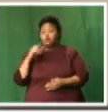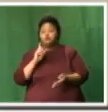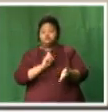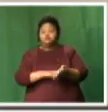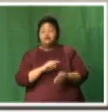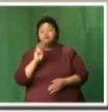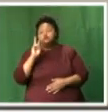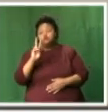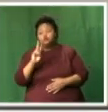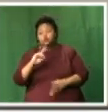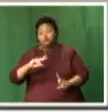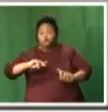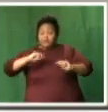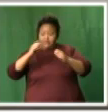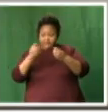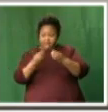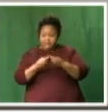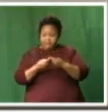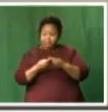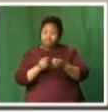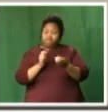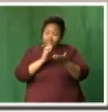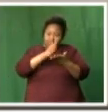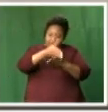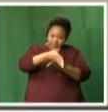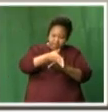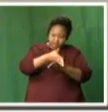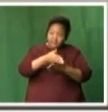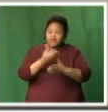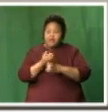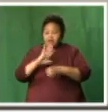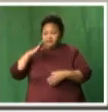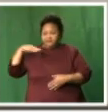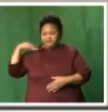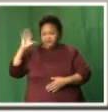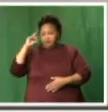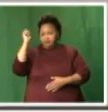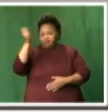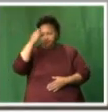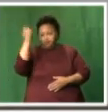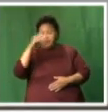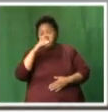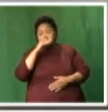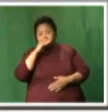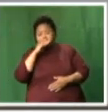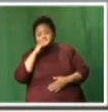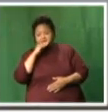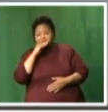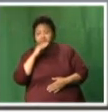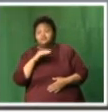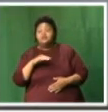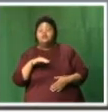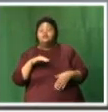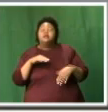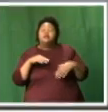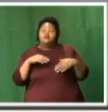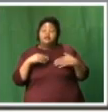umbakabonge nje lokuthi le team ithe mayisuka ku camp ekhaya kaNgwane yasimefika emhlumeni